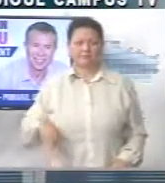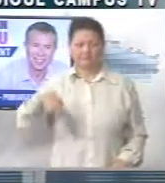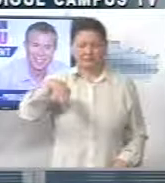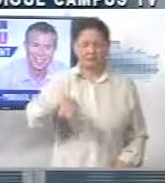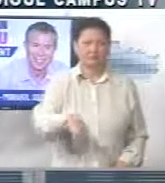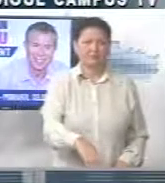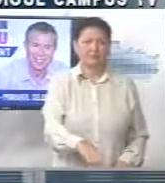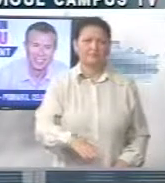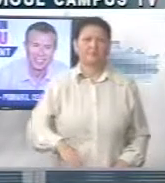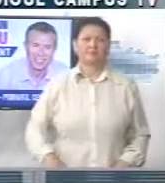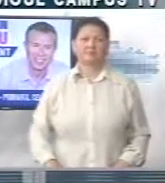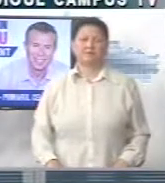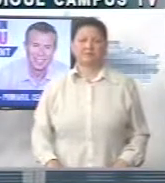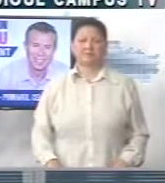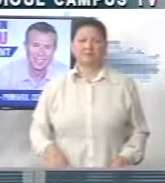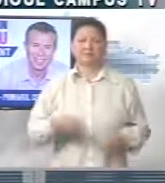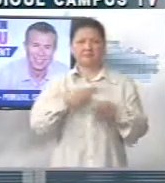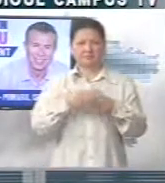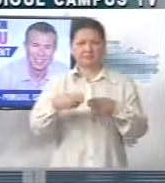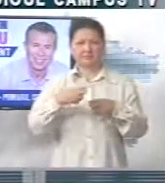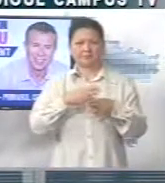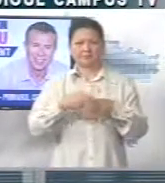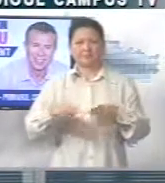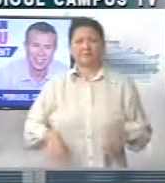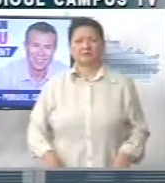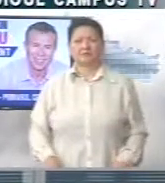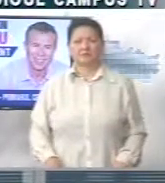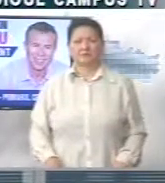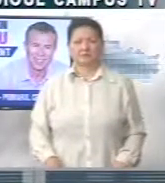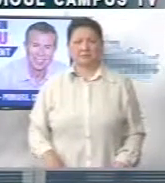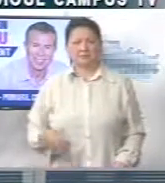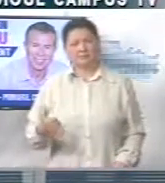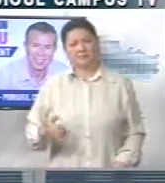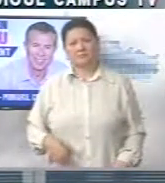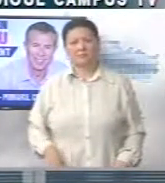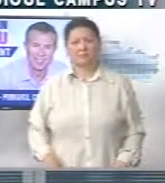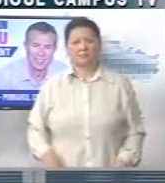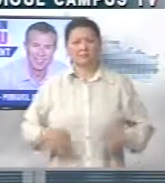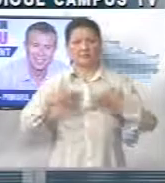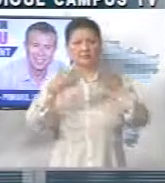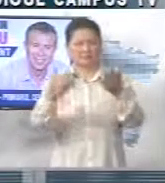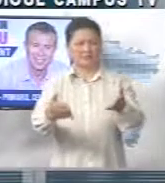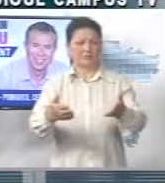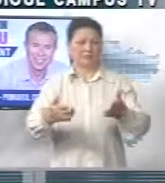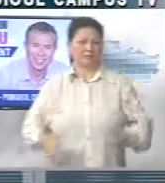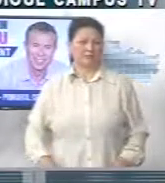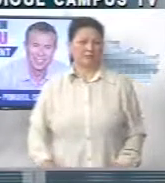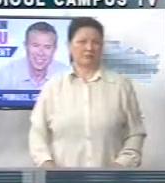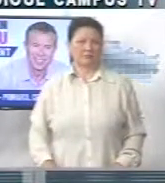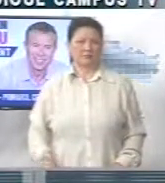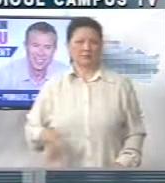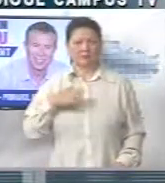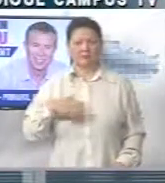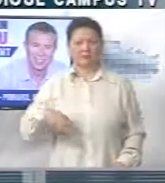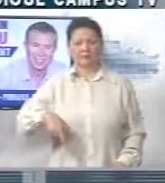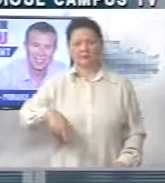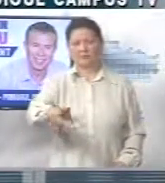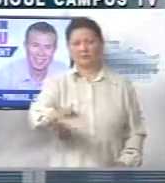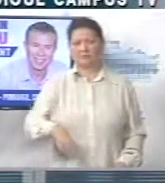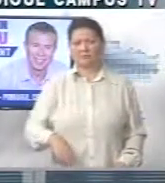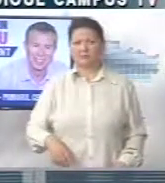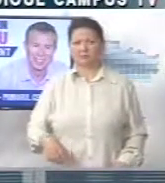pasaj igienizat, frumos. Și care să-ți confere siguranță. Siguranță. Să stau pe peronul gării, să nu mă